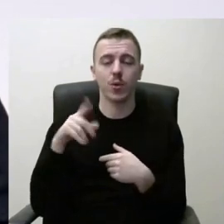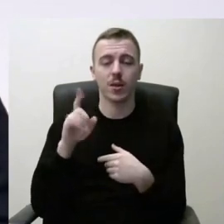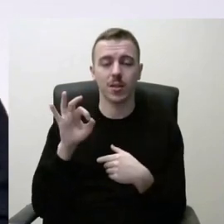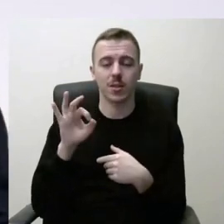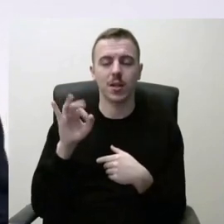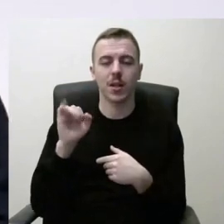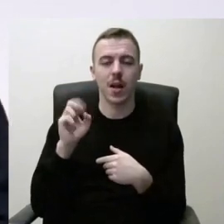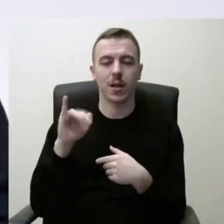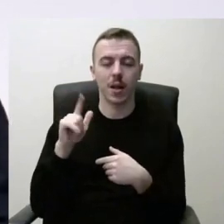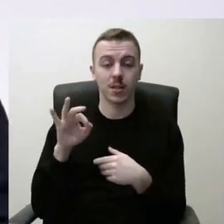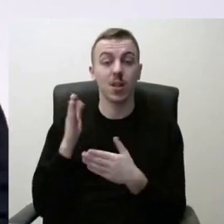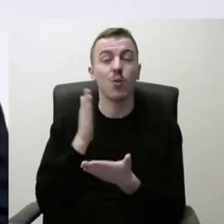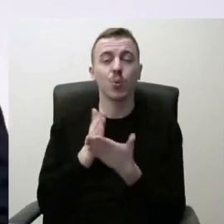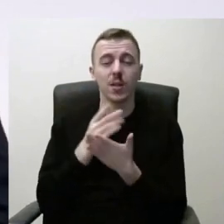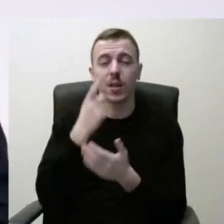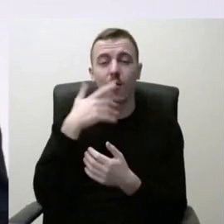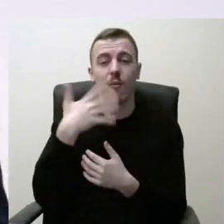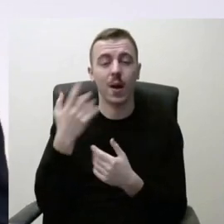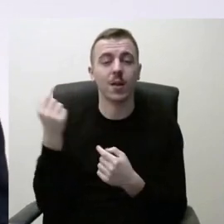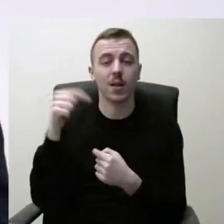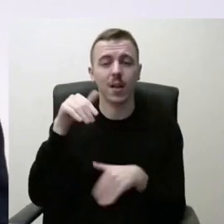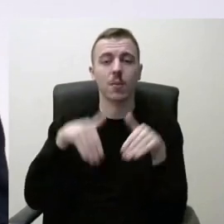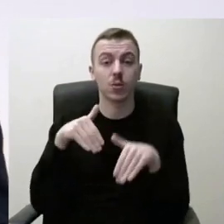kovo 5 ateikite balsuoti, nes